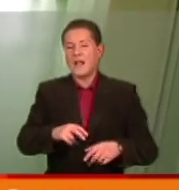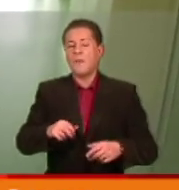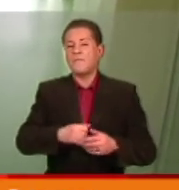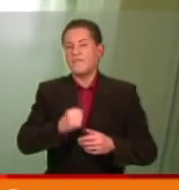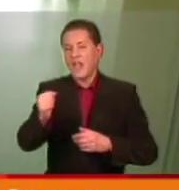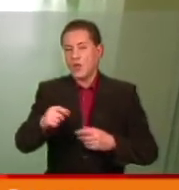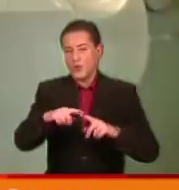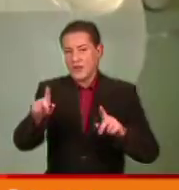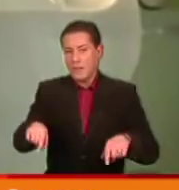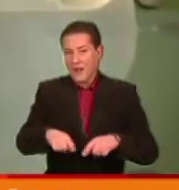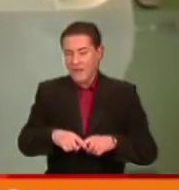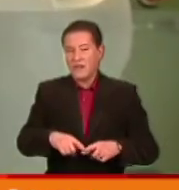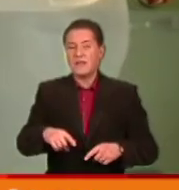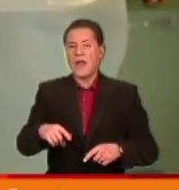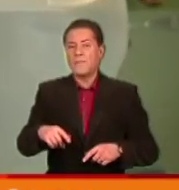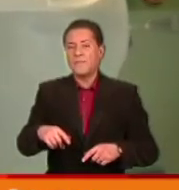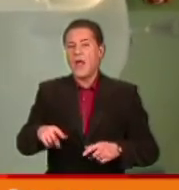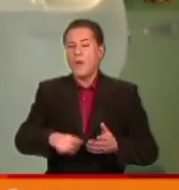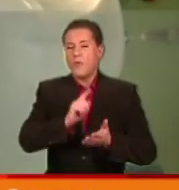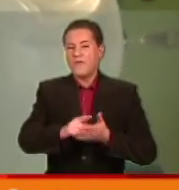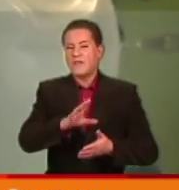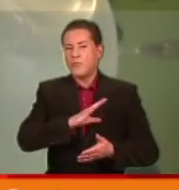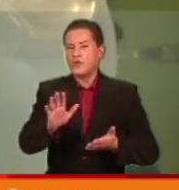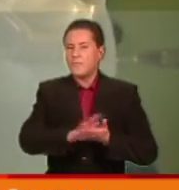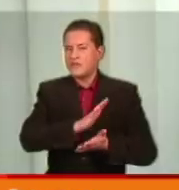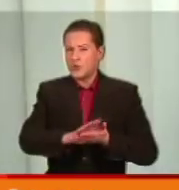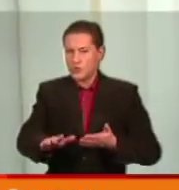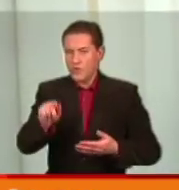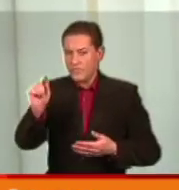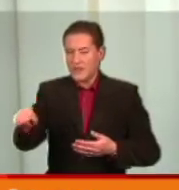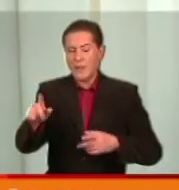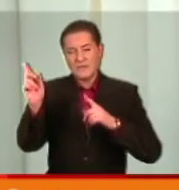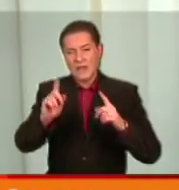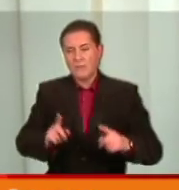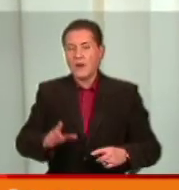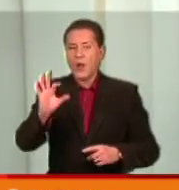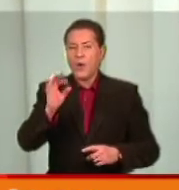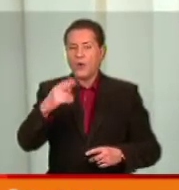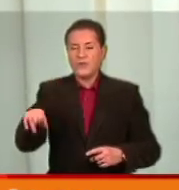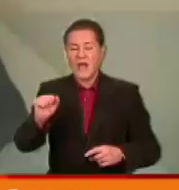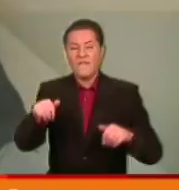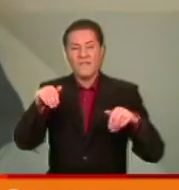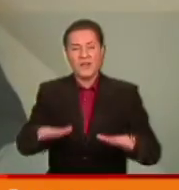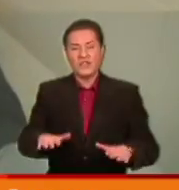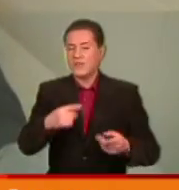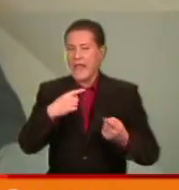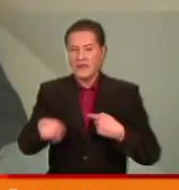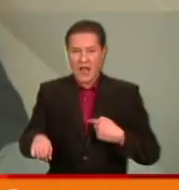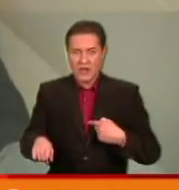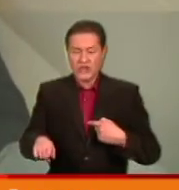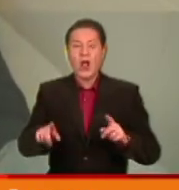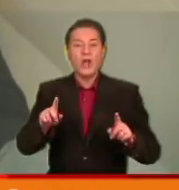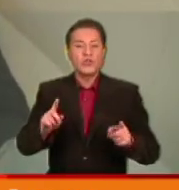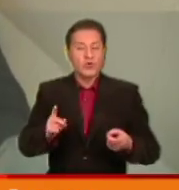Проте тоді перебування в хосписах повинно бути безкоштовним. Закарпатська облдержадміністрація вирішила інакше.